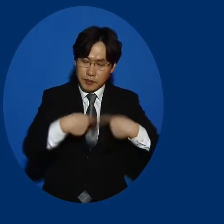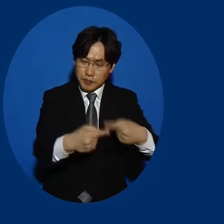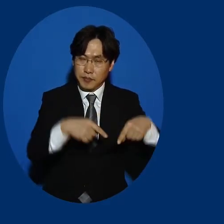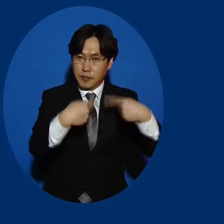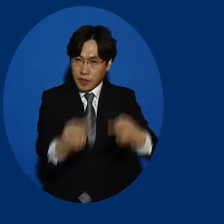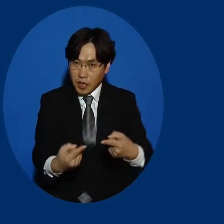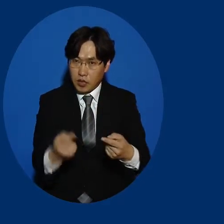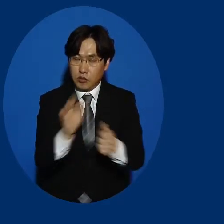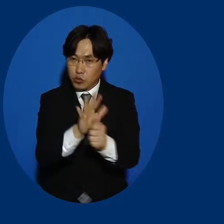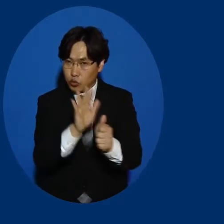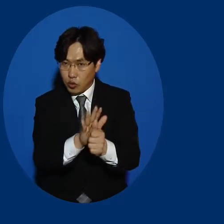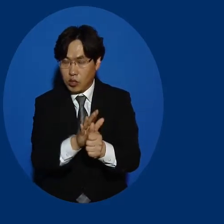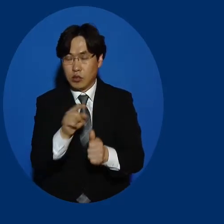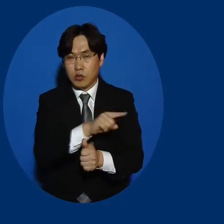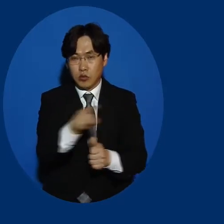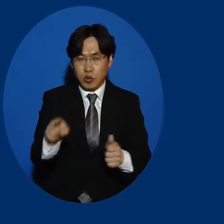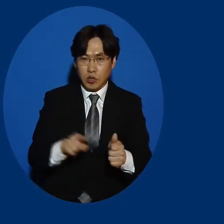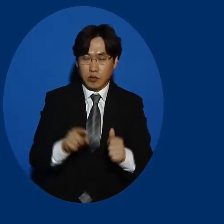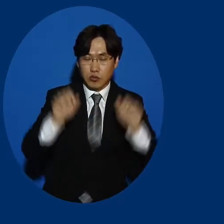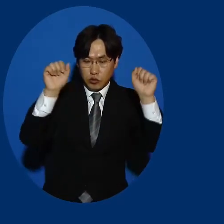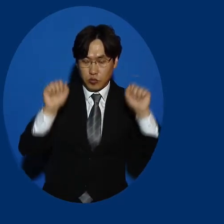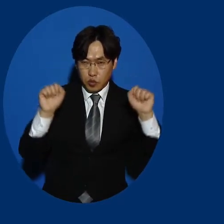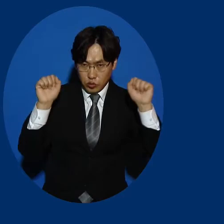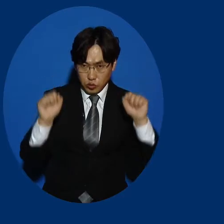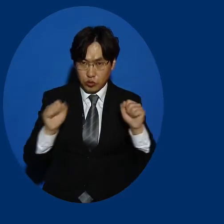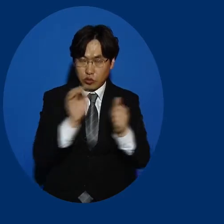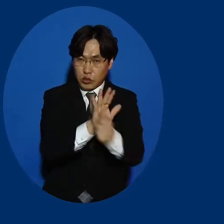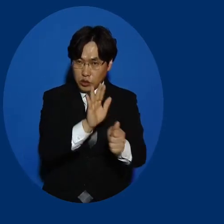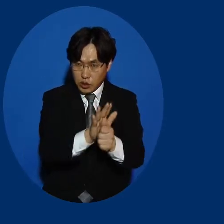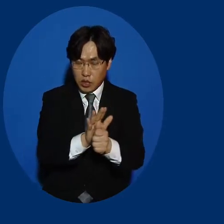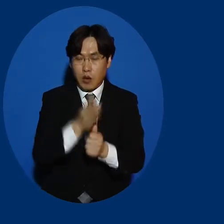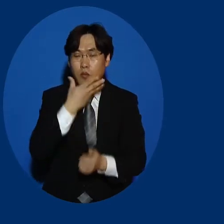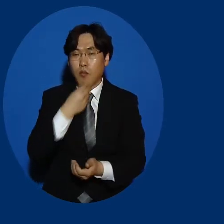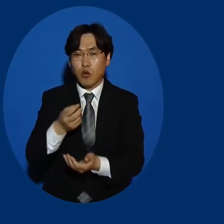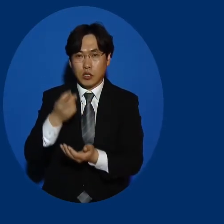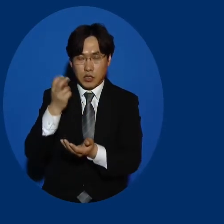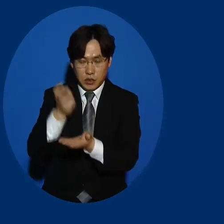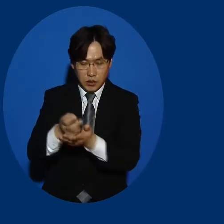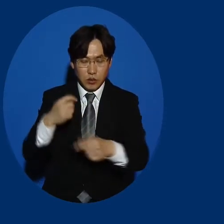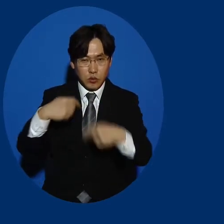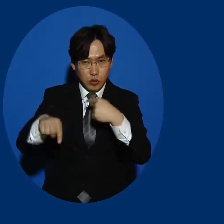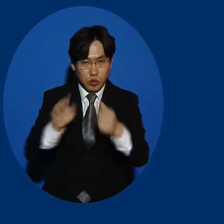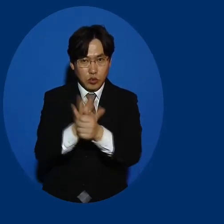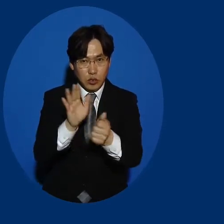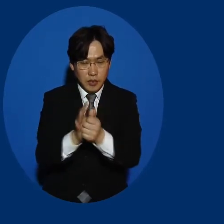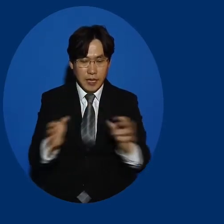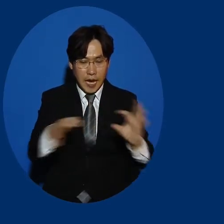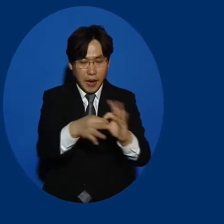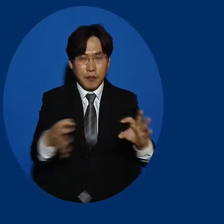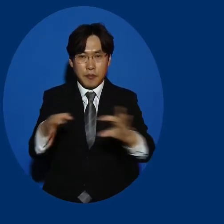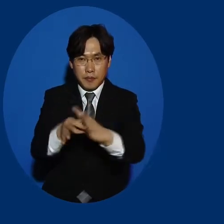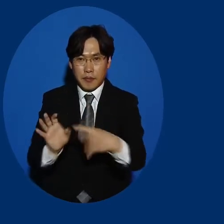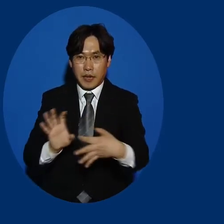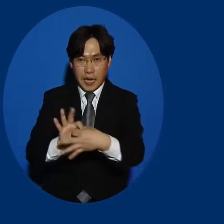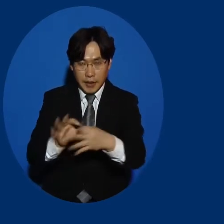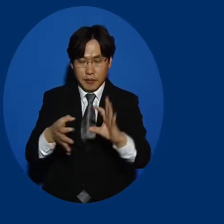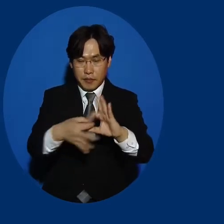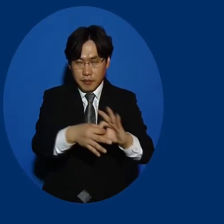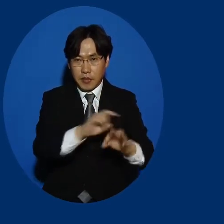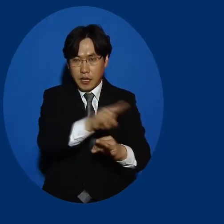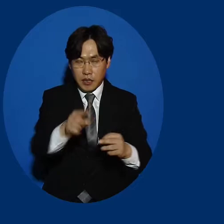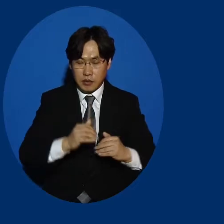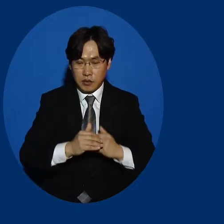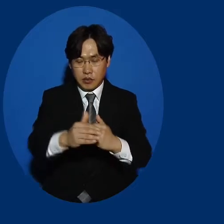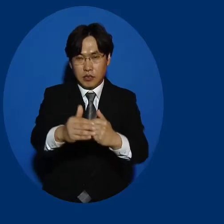있도록 교육 시책이나 스포츠 시책 그리고 복지 시책, 노동 시책 등을 계속 연동시키면서 지원해 가는 게